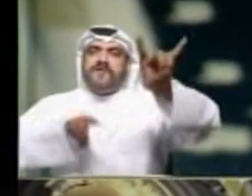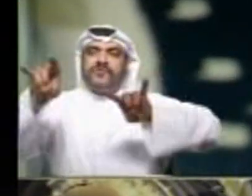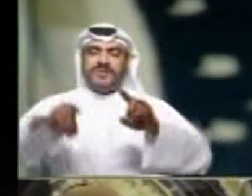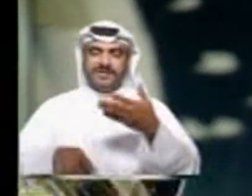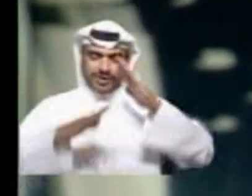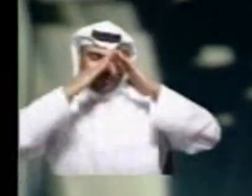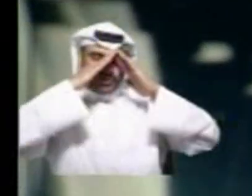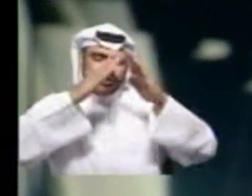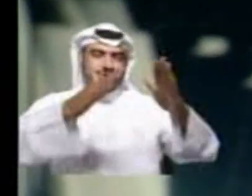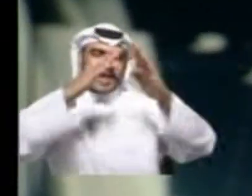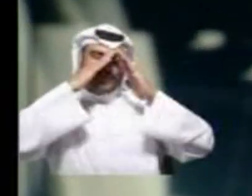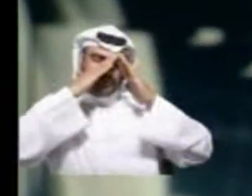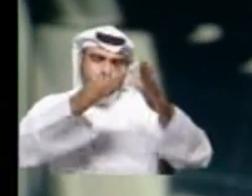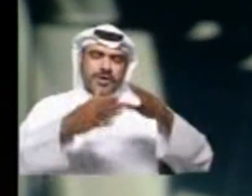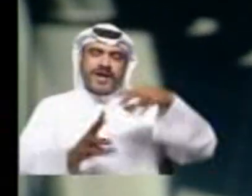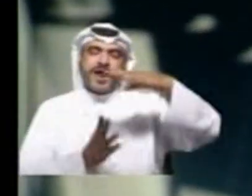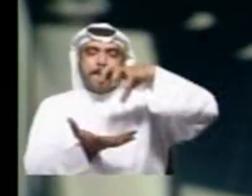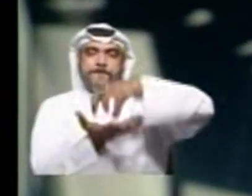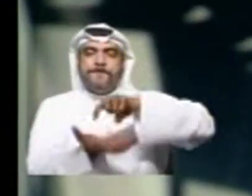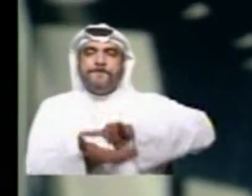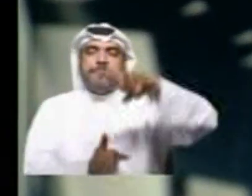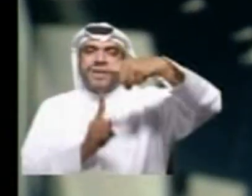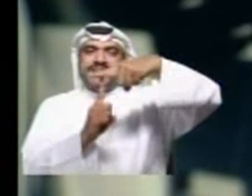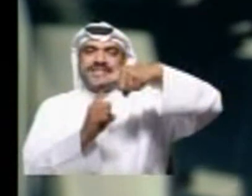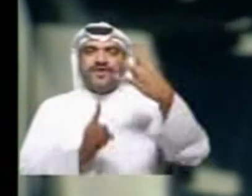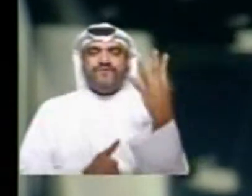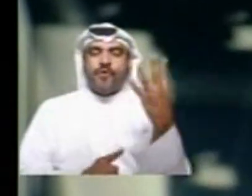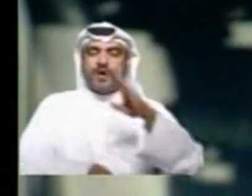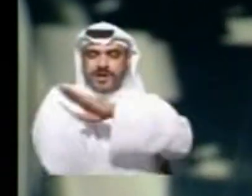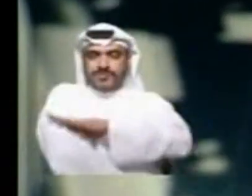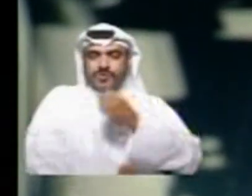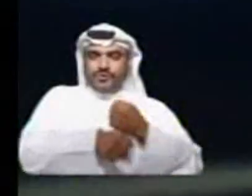الهندسة ورئيس تشغيل مبنى تيفور، شكرا جزيلا لك ولزملائك المجهولين.